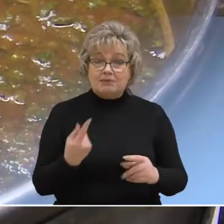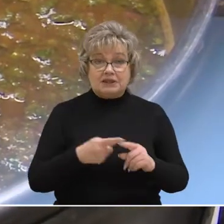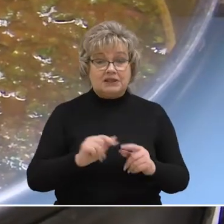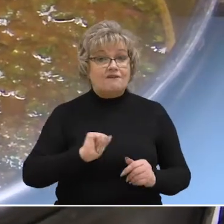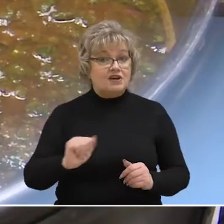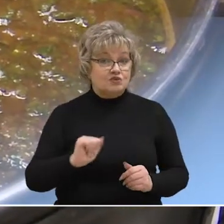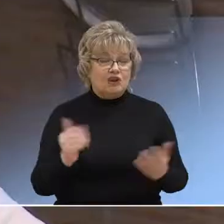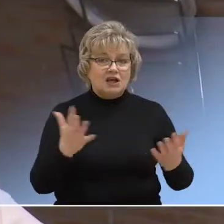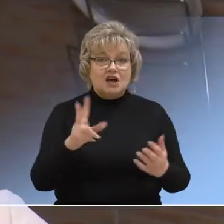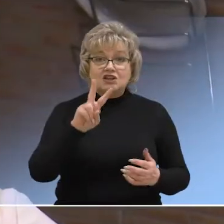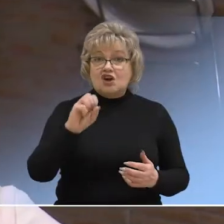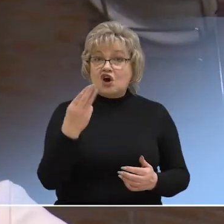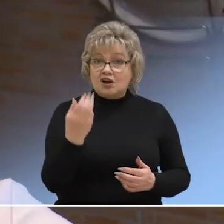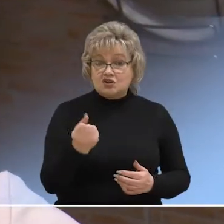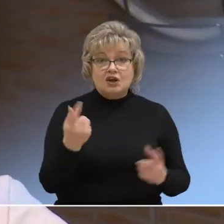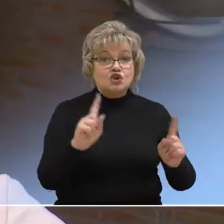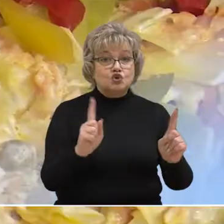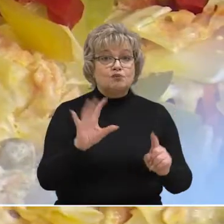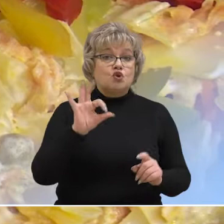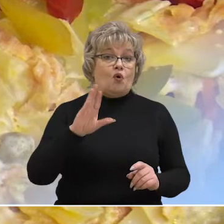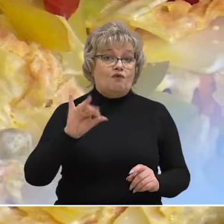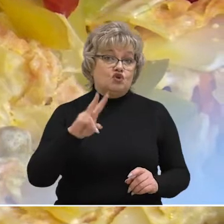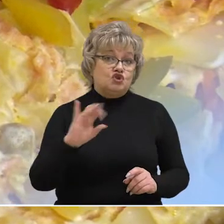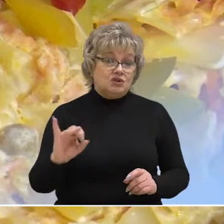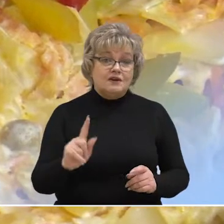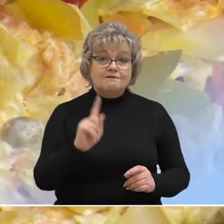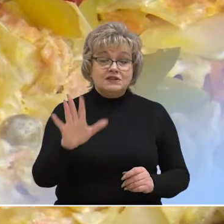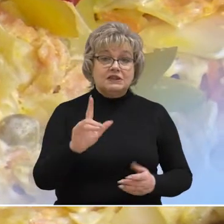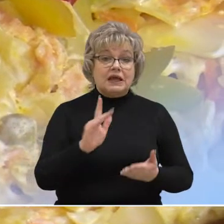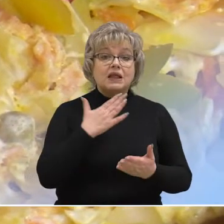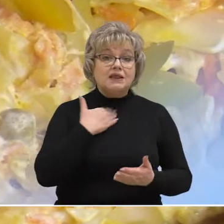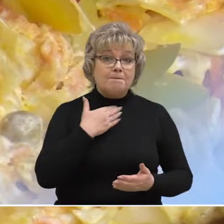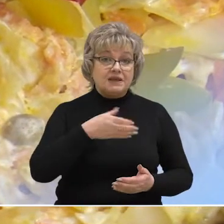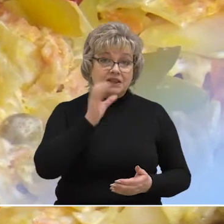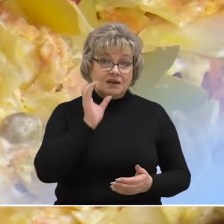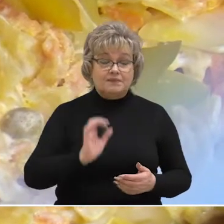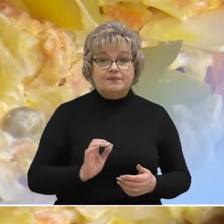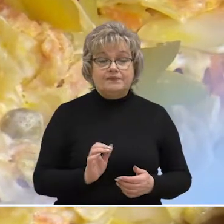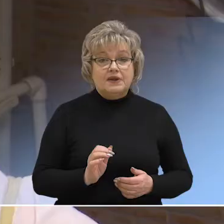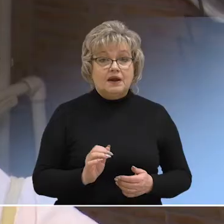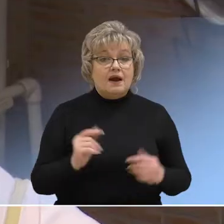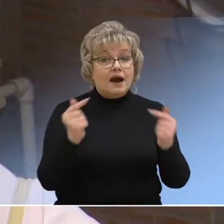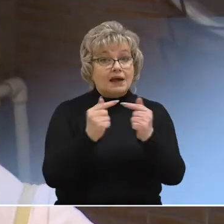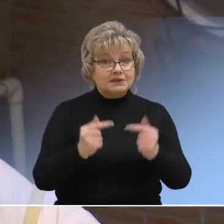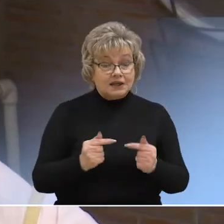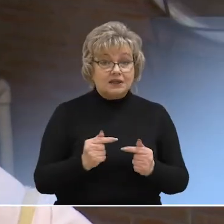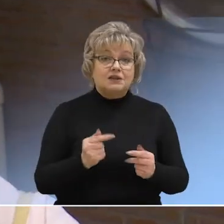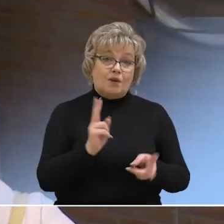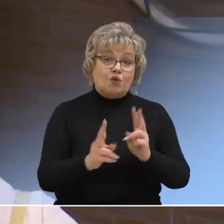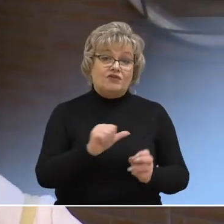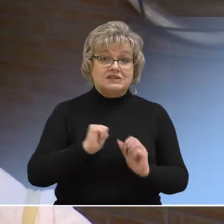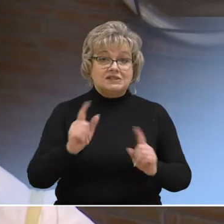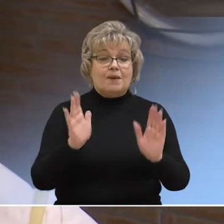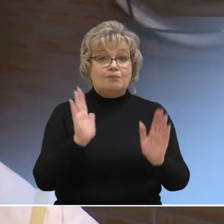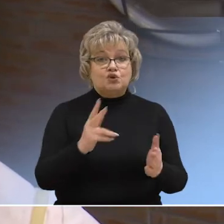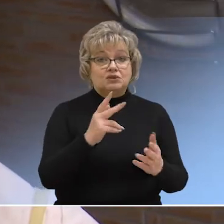фасолевый, какая-нибудь каша и что-нибудь овощное, и обязательно всегда напиток. А как конкретно уже повар сам смотрит, что